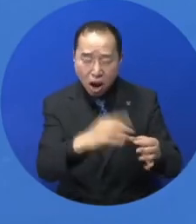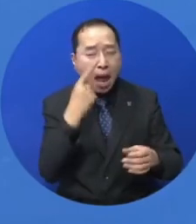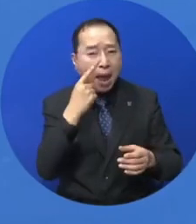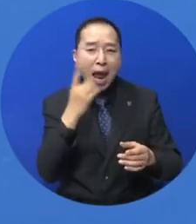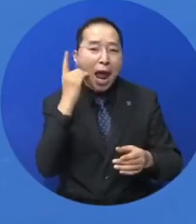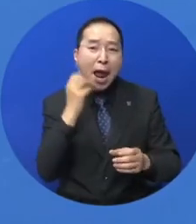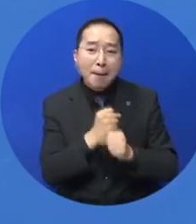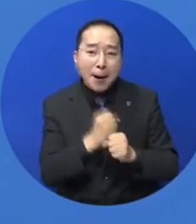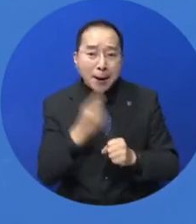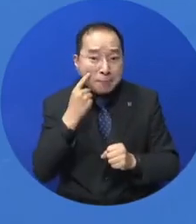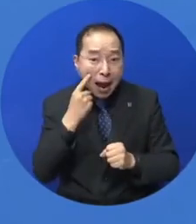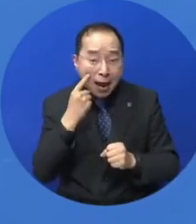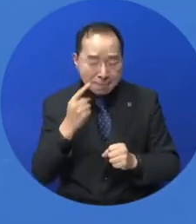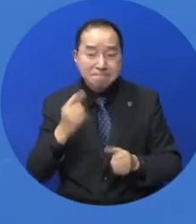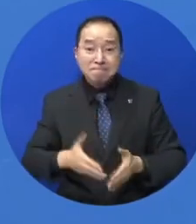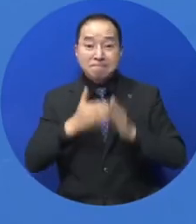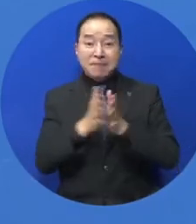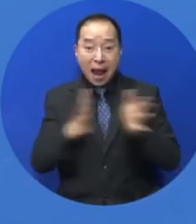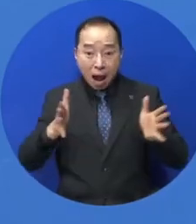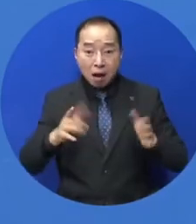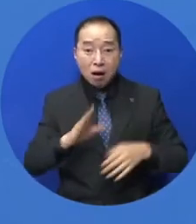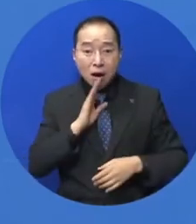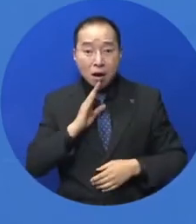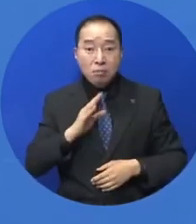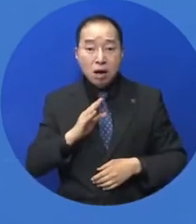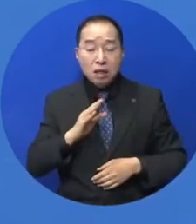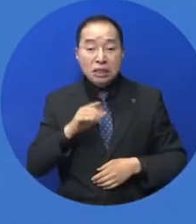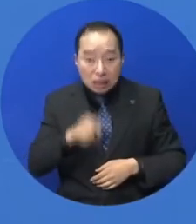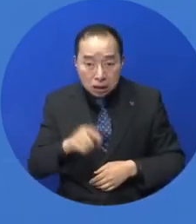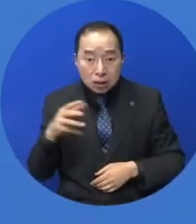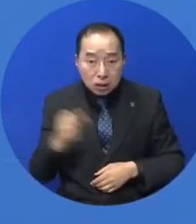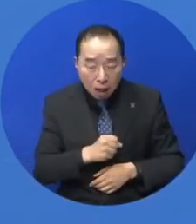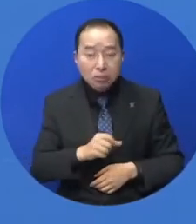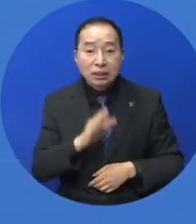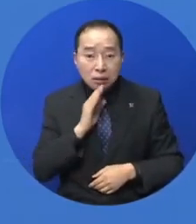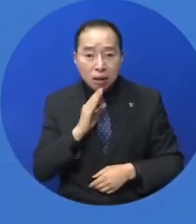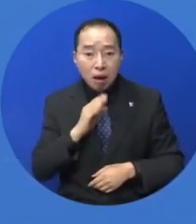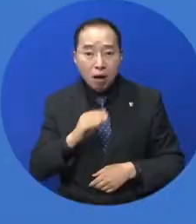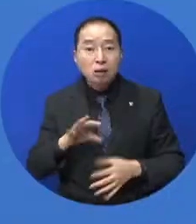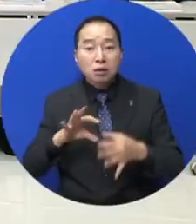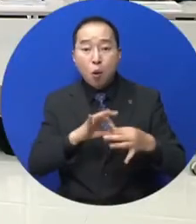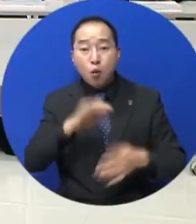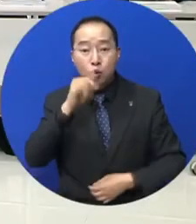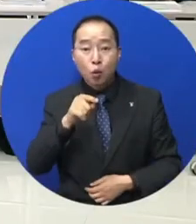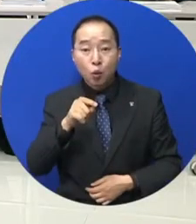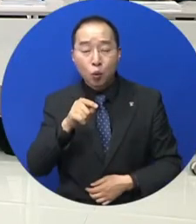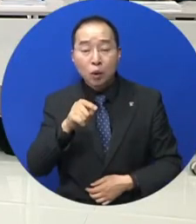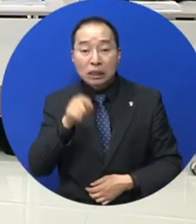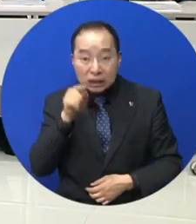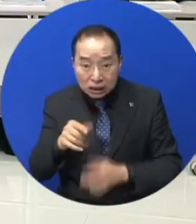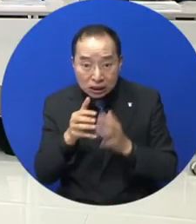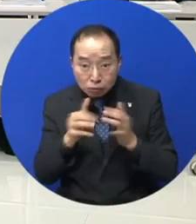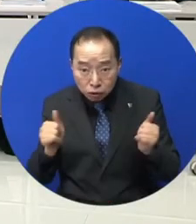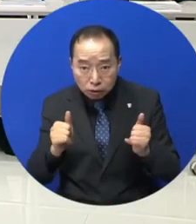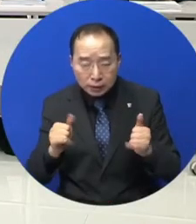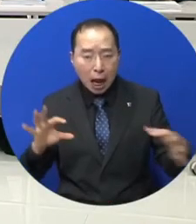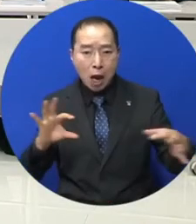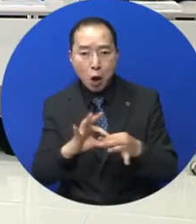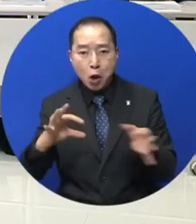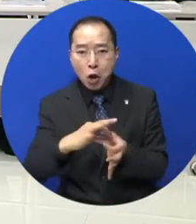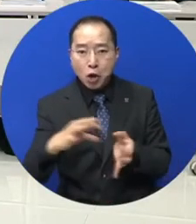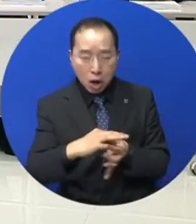이런 분들이 정말로 건전하게 이 플랫폼을 운영하는 사례가 실제로 있습니다. 그런데 그런 분들을 다 연결을